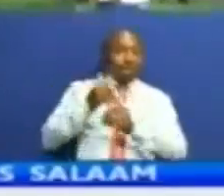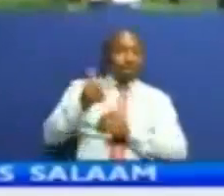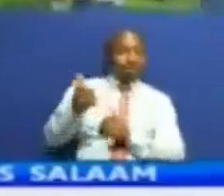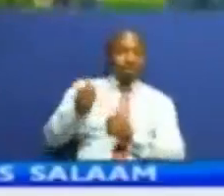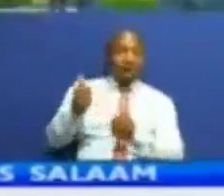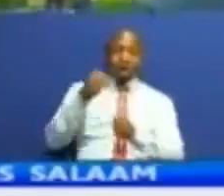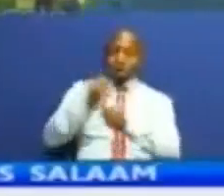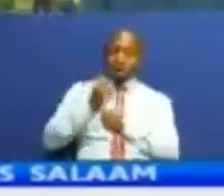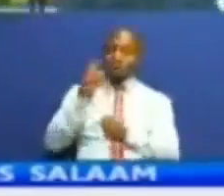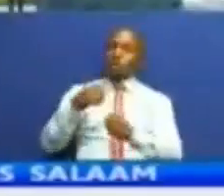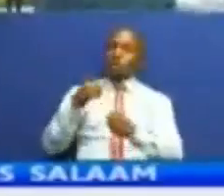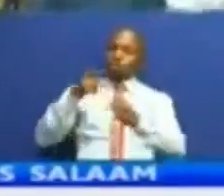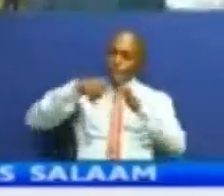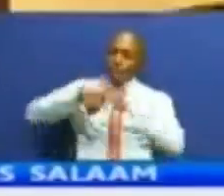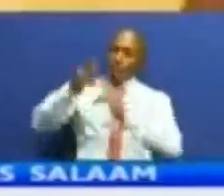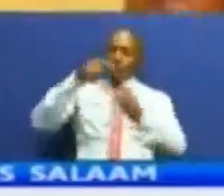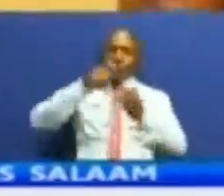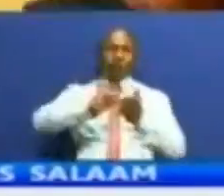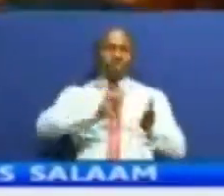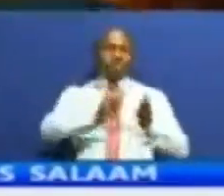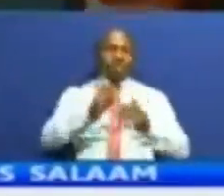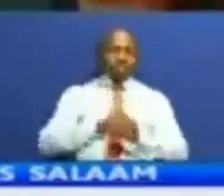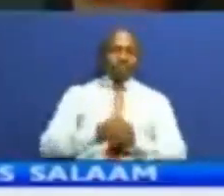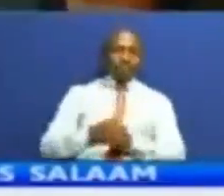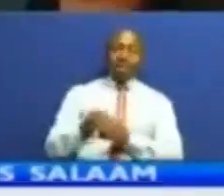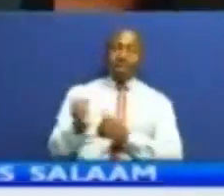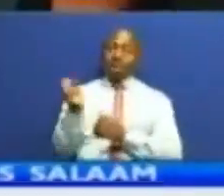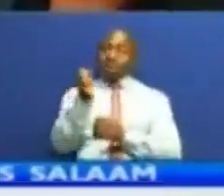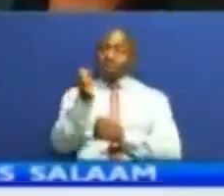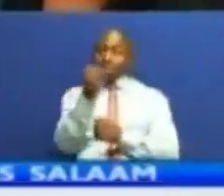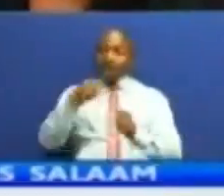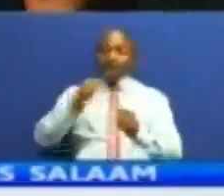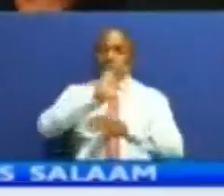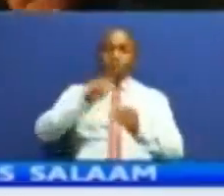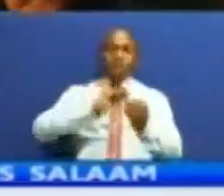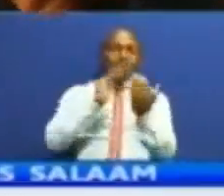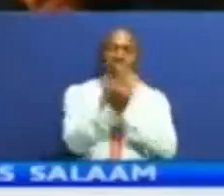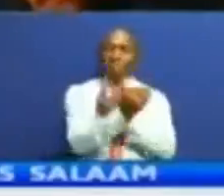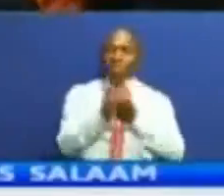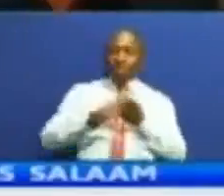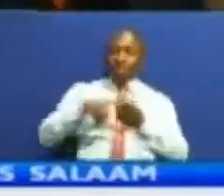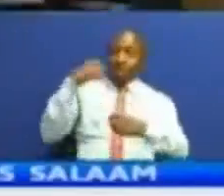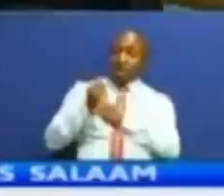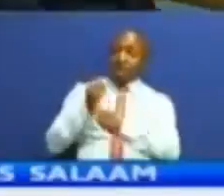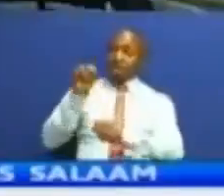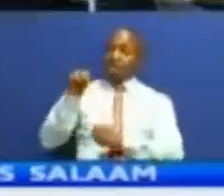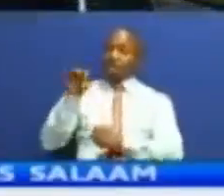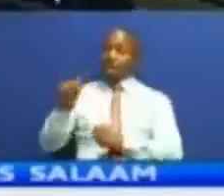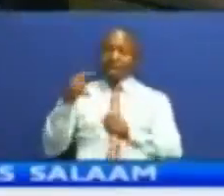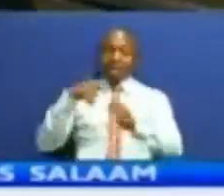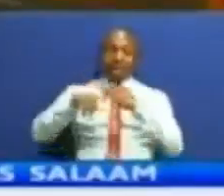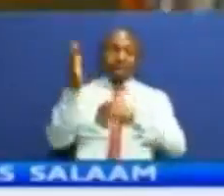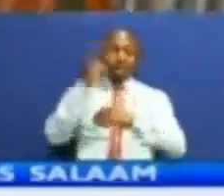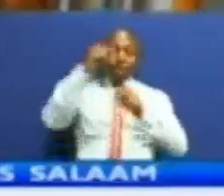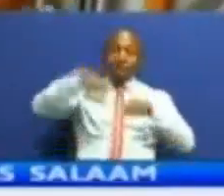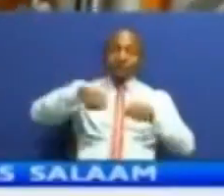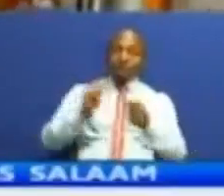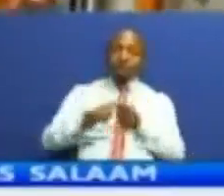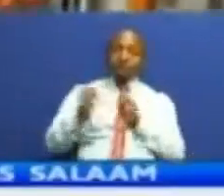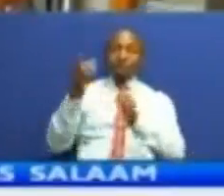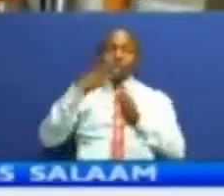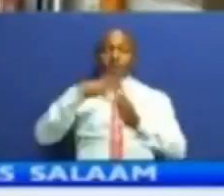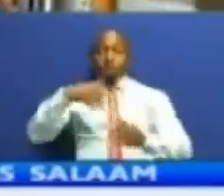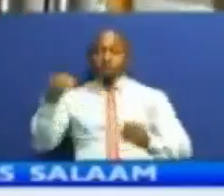shughuli ilikuwa ni kuingia ofisini. Milango ilidhibitiwa yote na kazi za meya katika siku ya leo zikaondoka